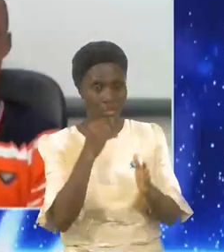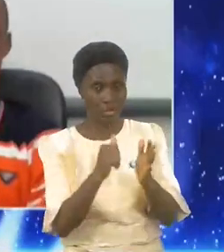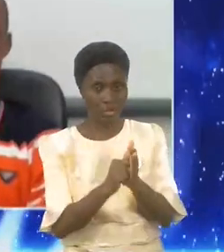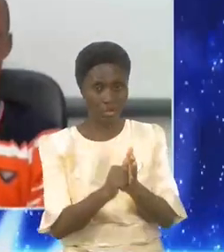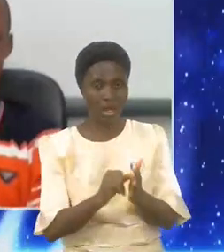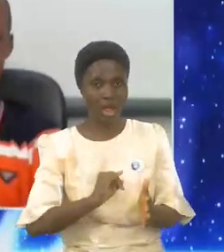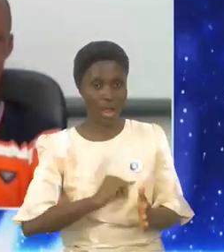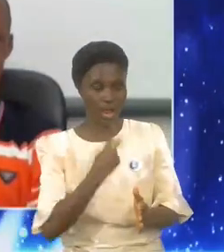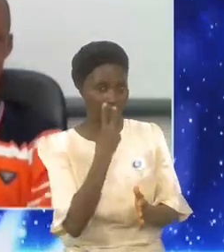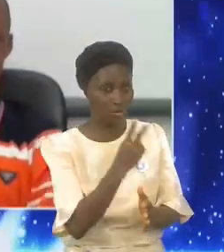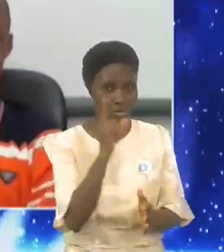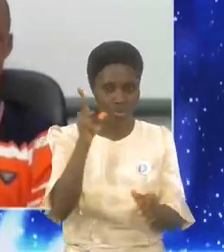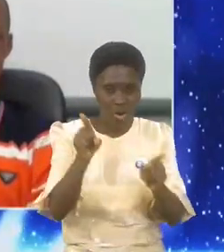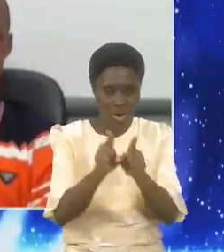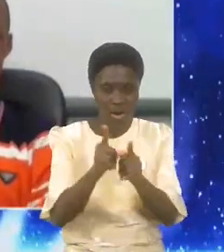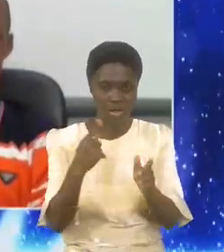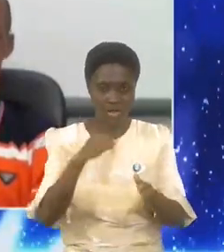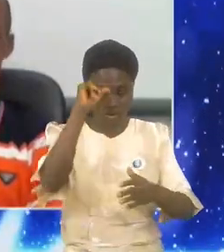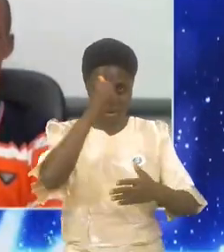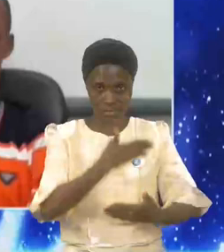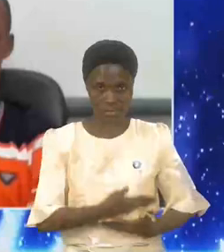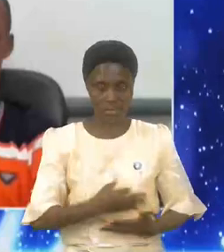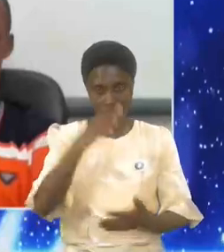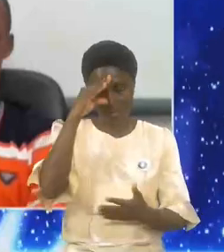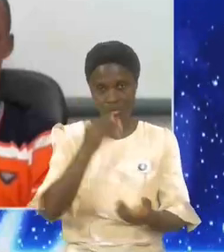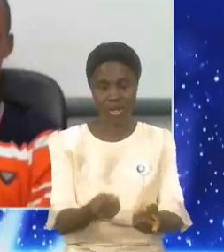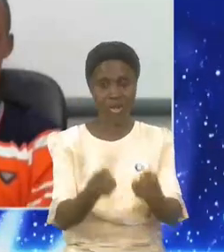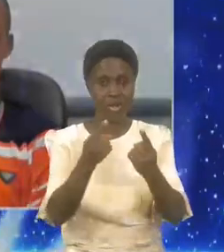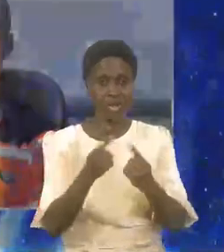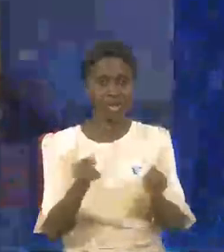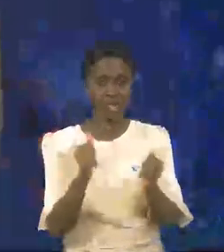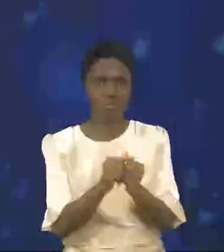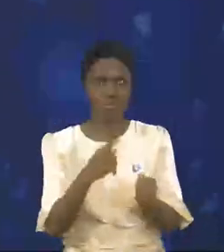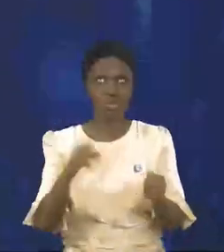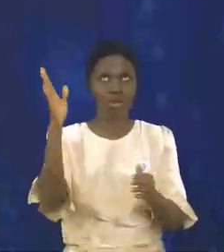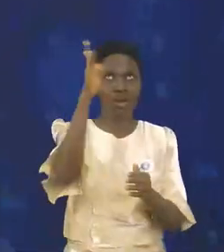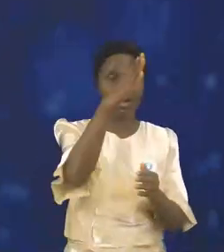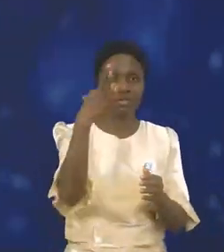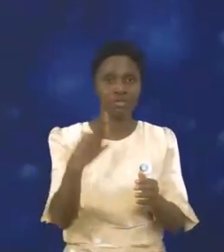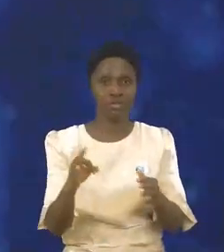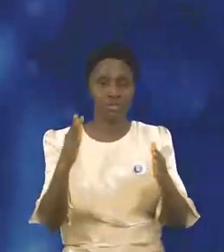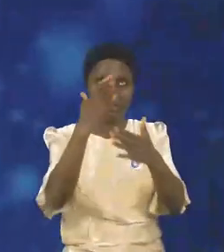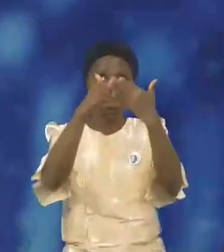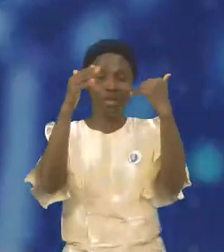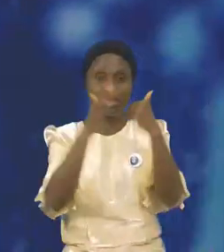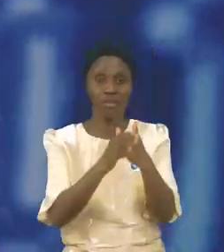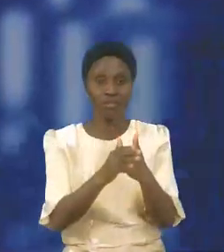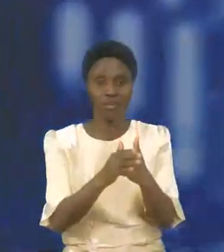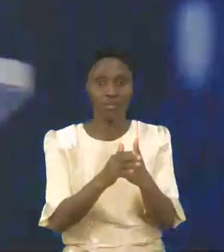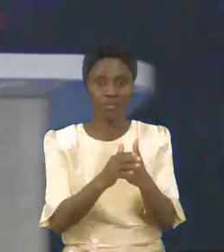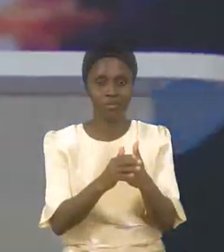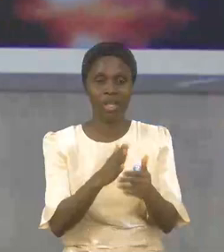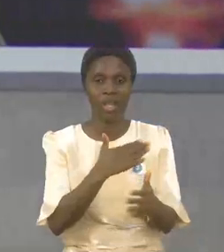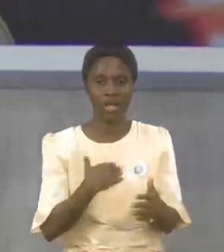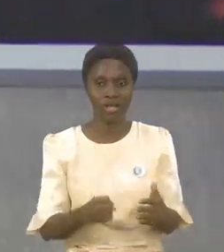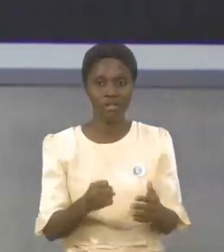empires étaient écrasés et la poussière a rempli la terre et dit, dit qu'il a vu, je regardais pendant mes visions nocturnes, et voici sur les